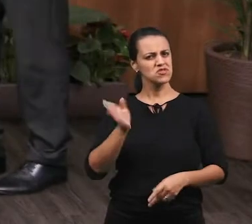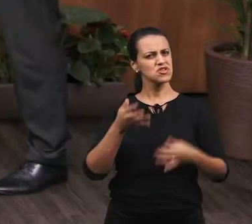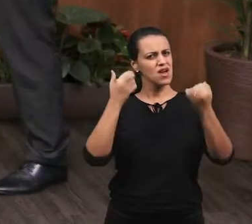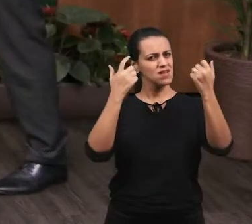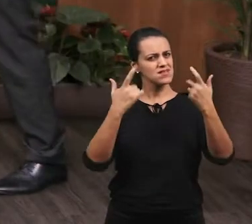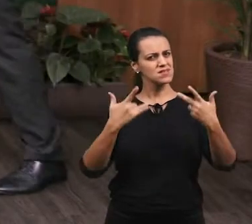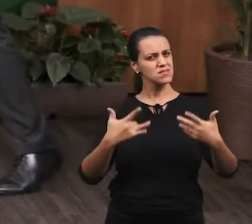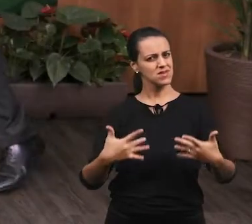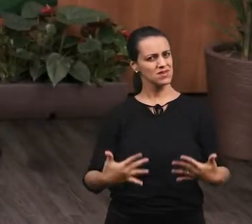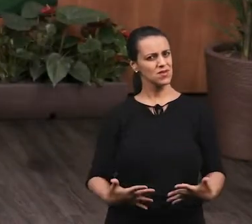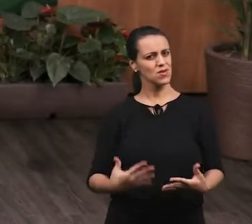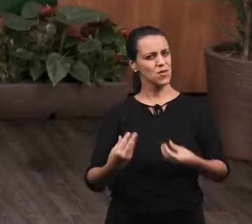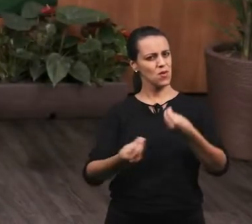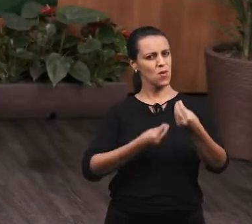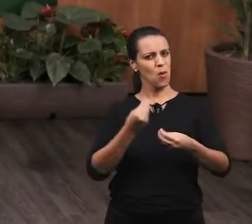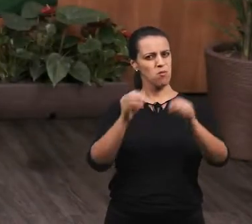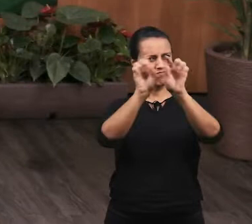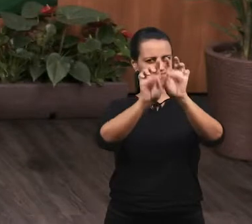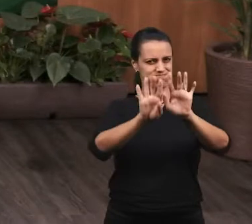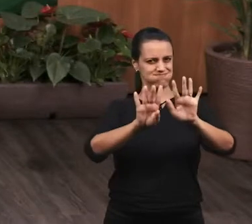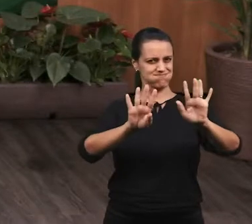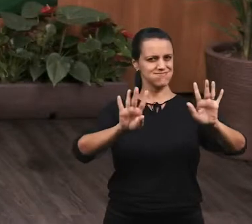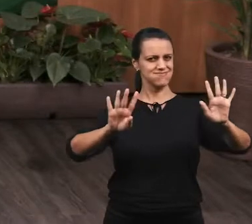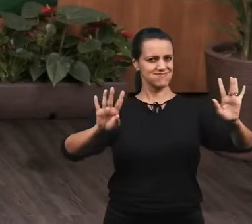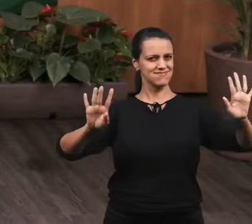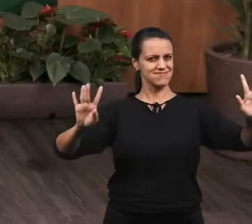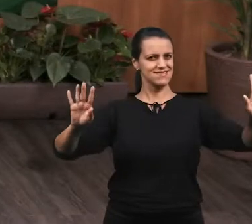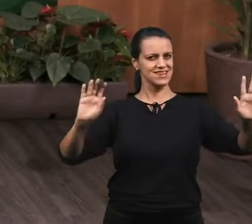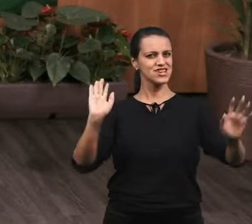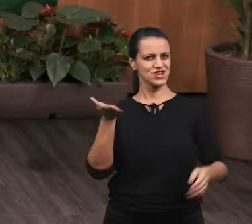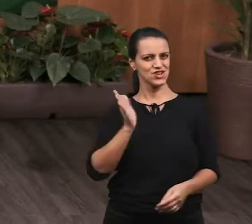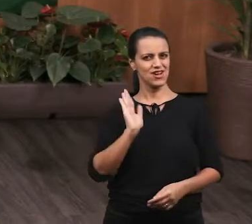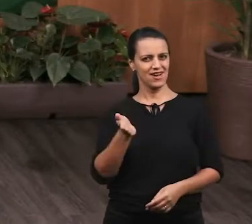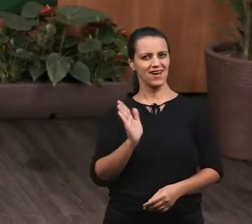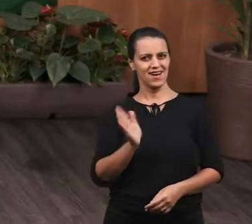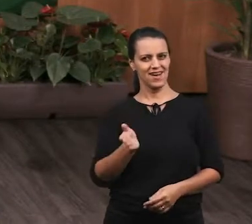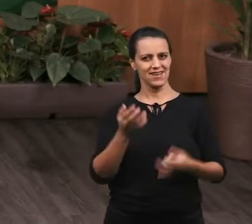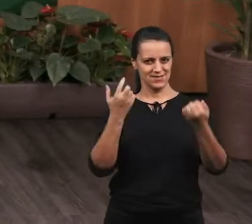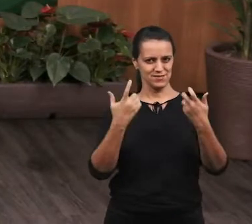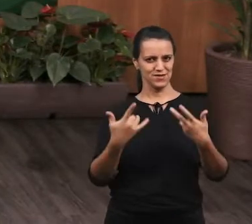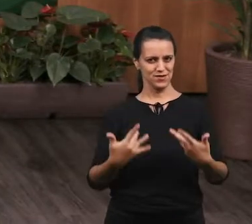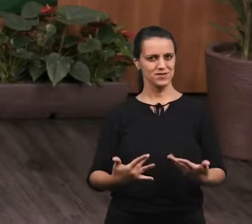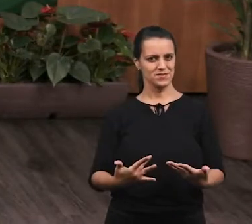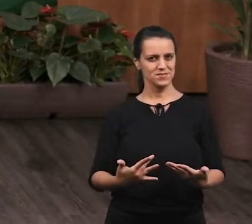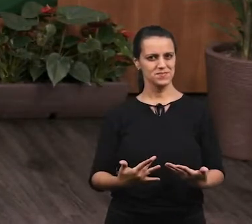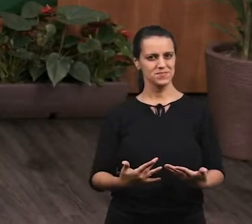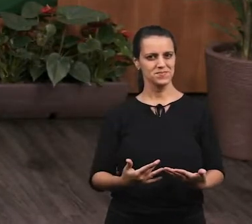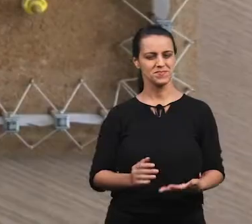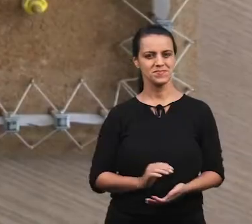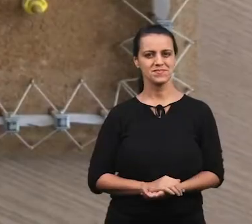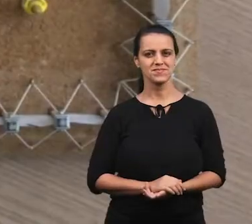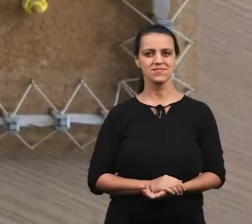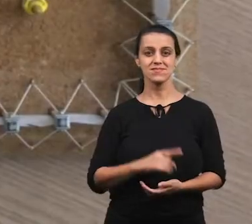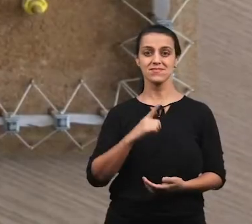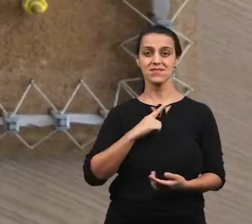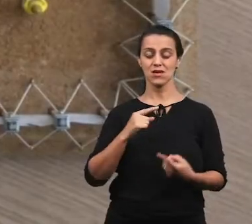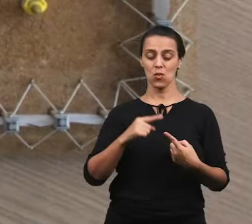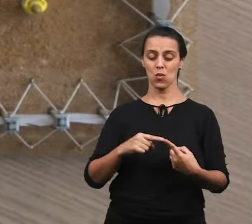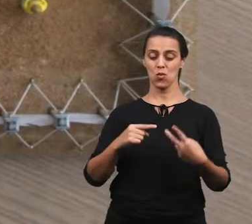о внешнем дворе, о входе, двух входов: вход во дворы